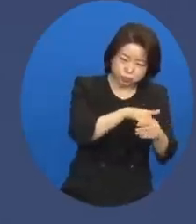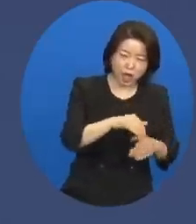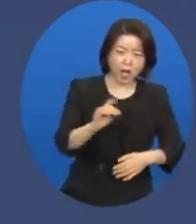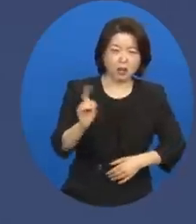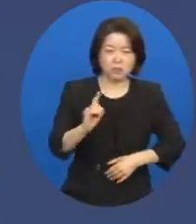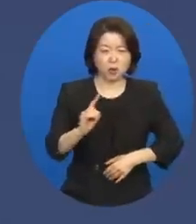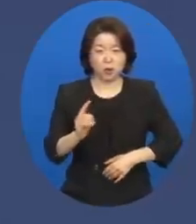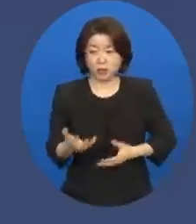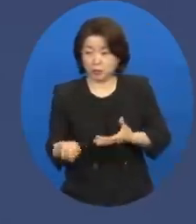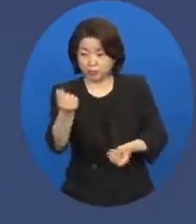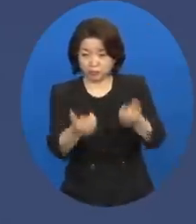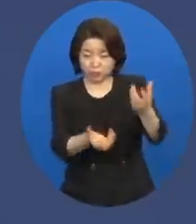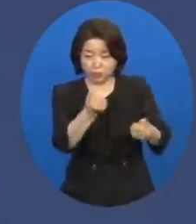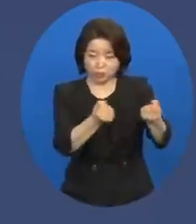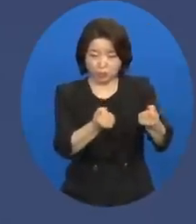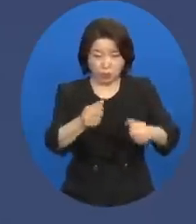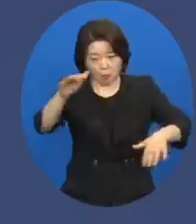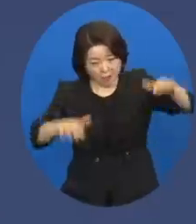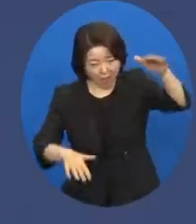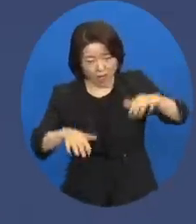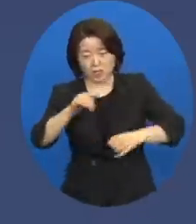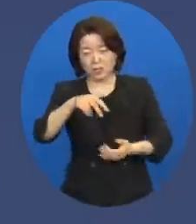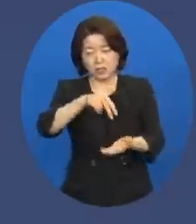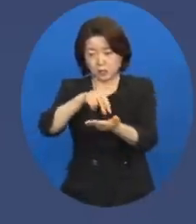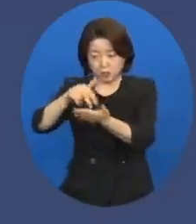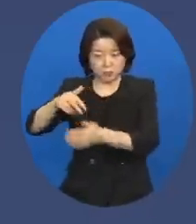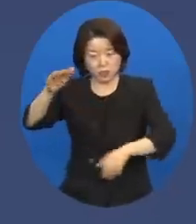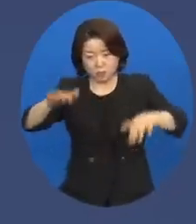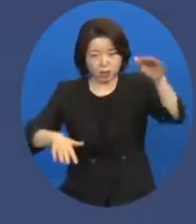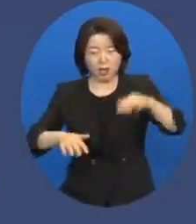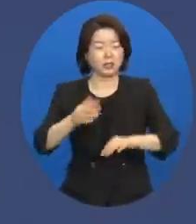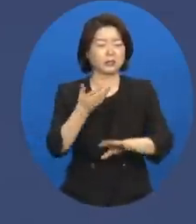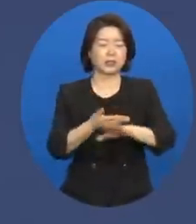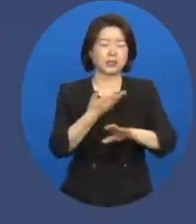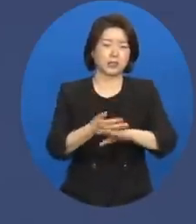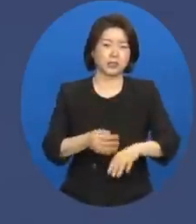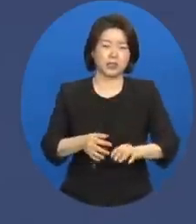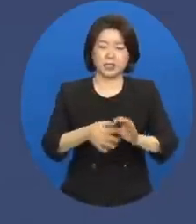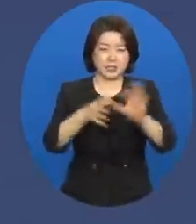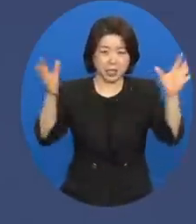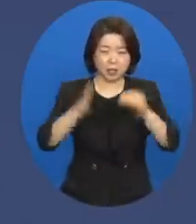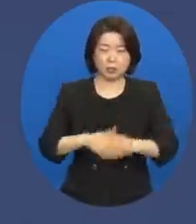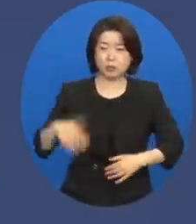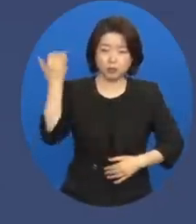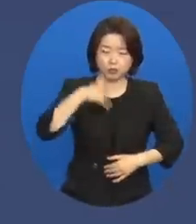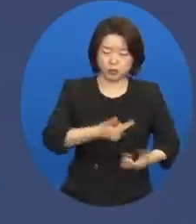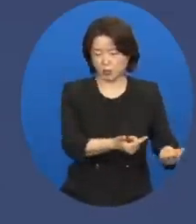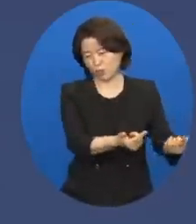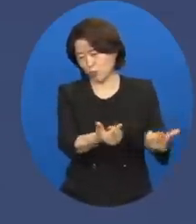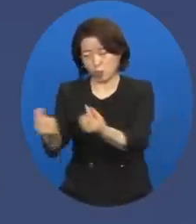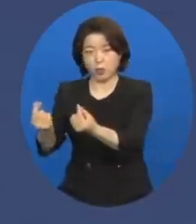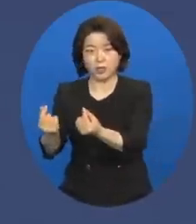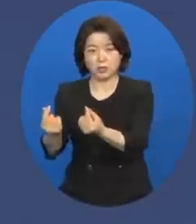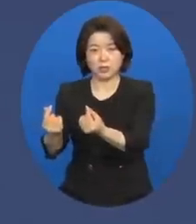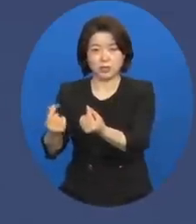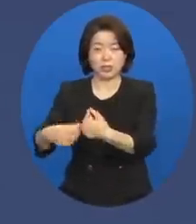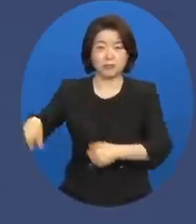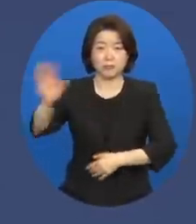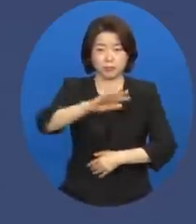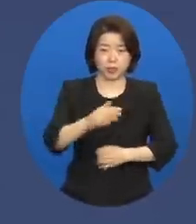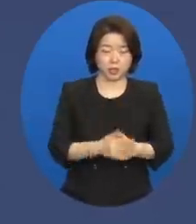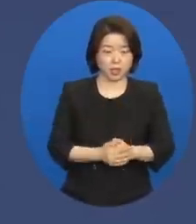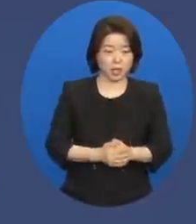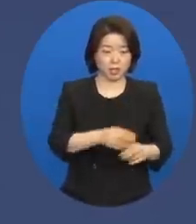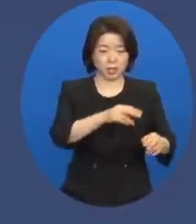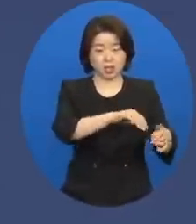어떤 소유와 어떤 위치 아무런 상관없이 공평하게 누구나 예외 없이 다 한 자리씩